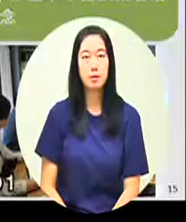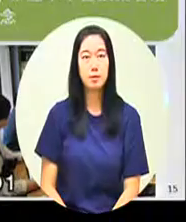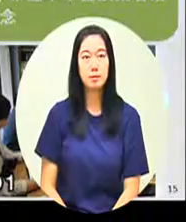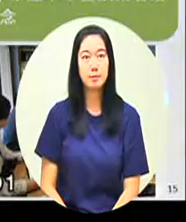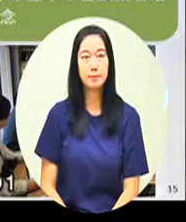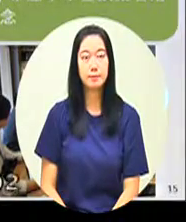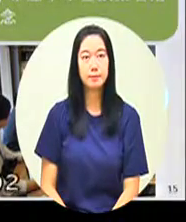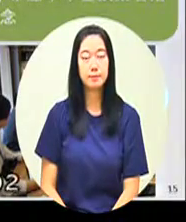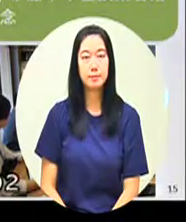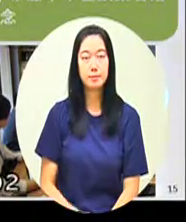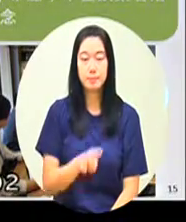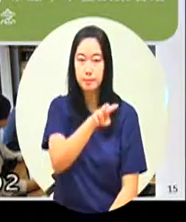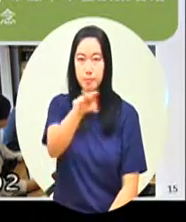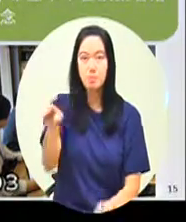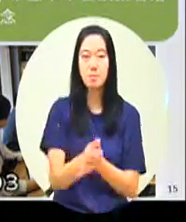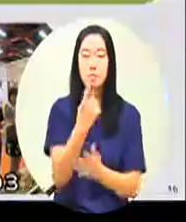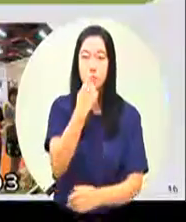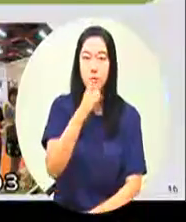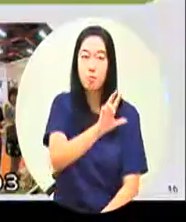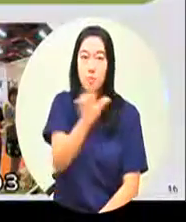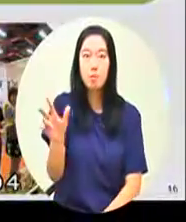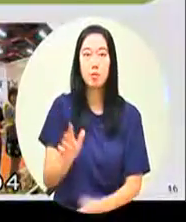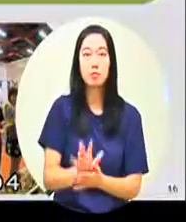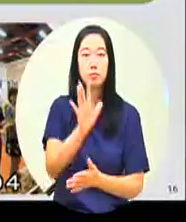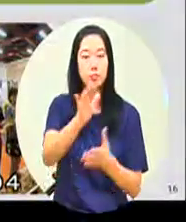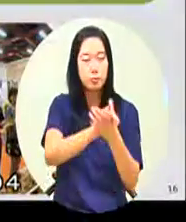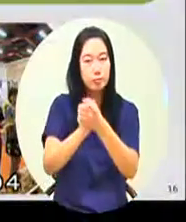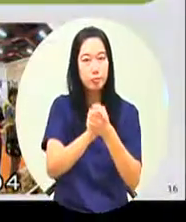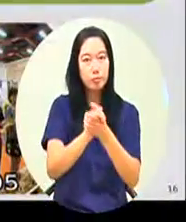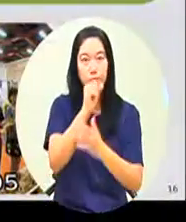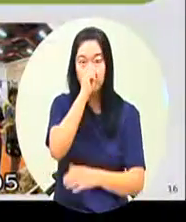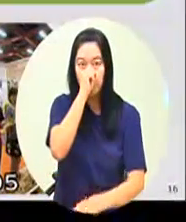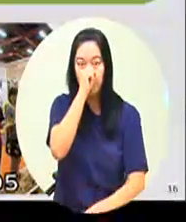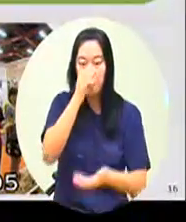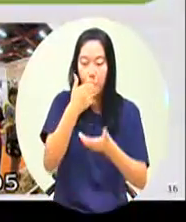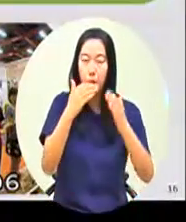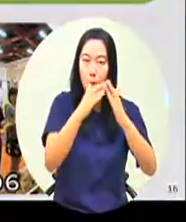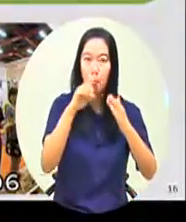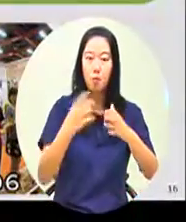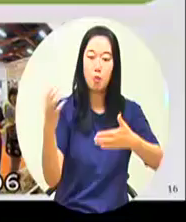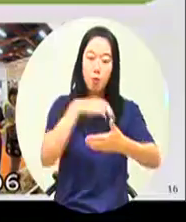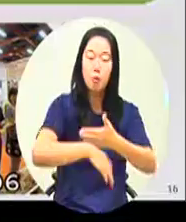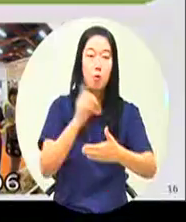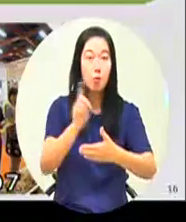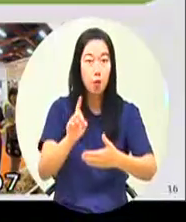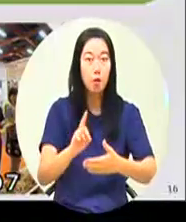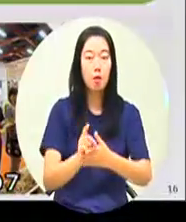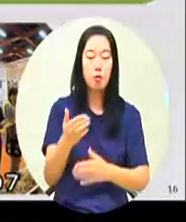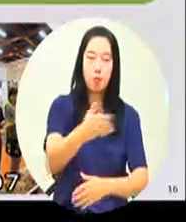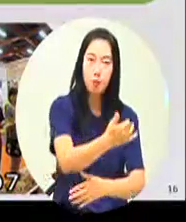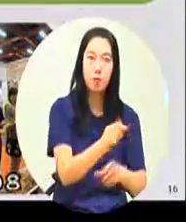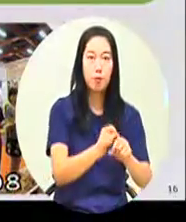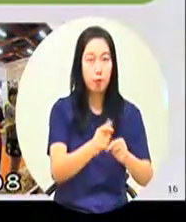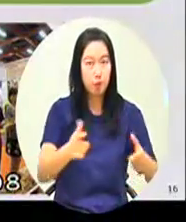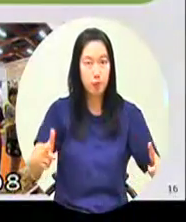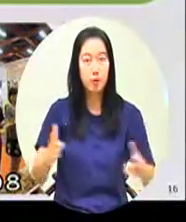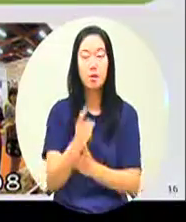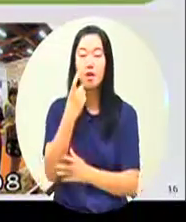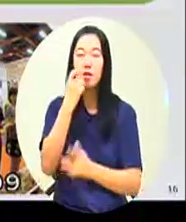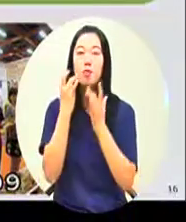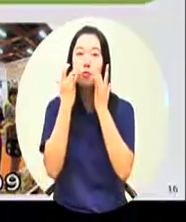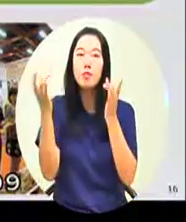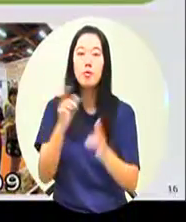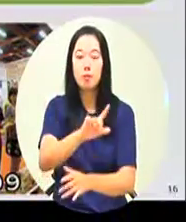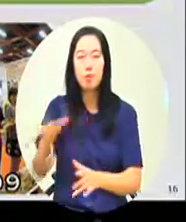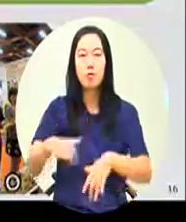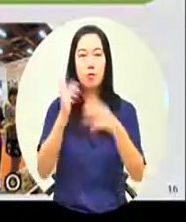那整个绿色友善餐厅的评鉴工作呢，我们纳入了鱼产品跟畜产品，那么整个绿色友善餐厅的